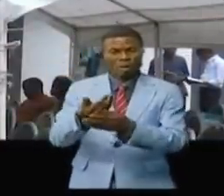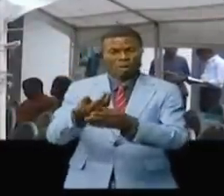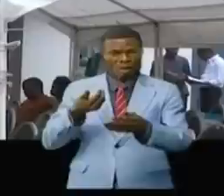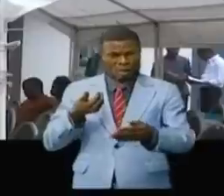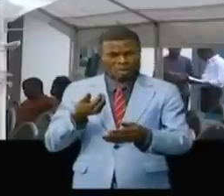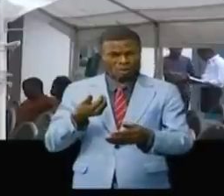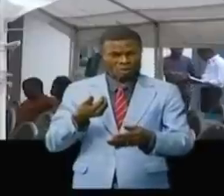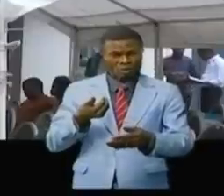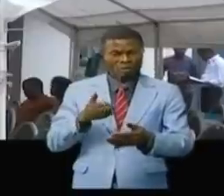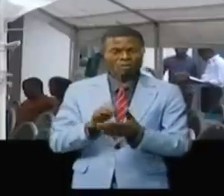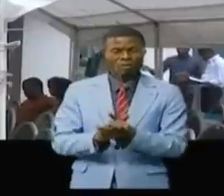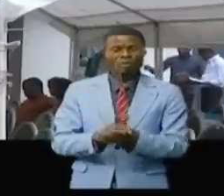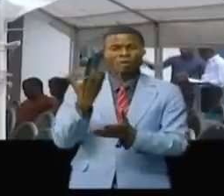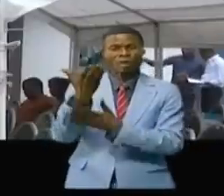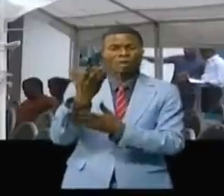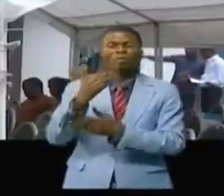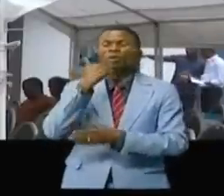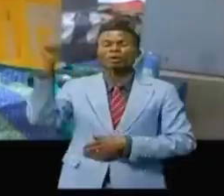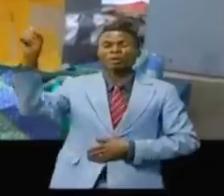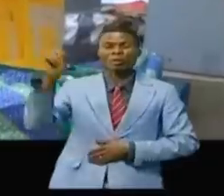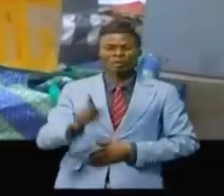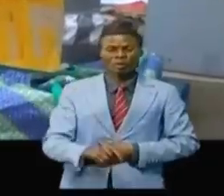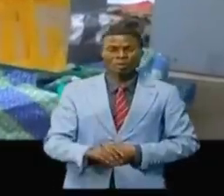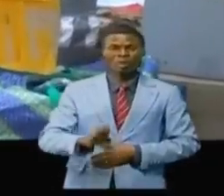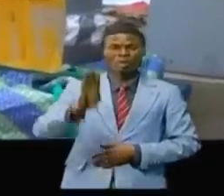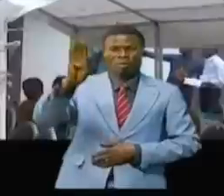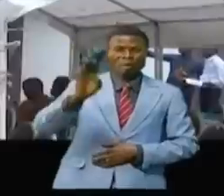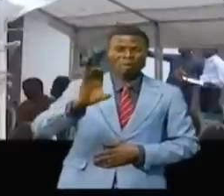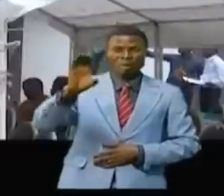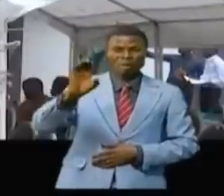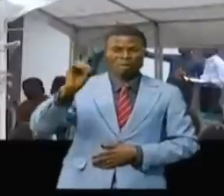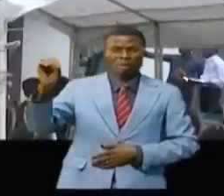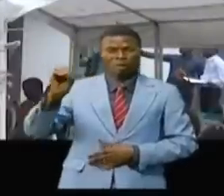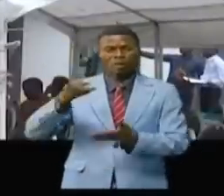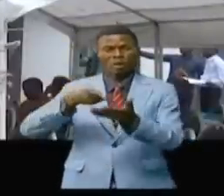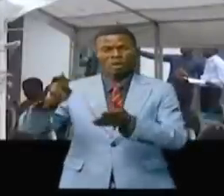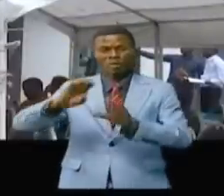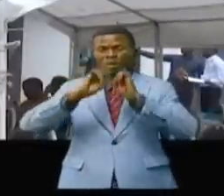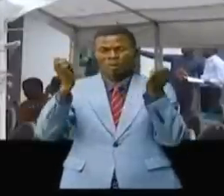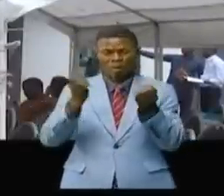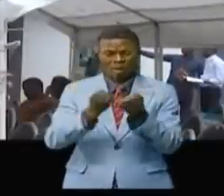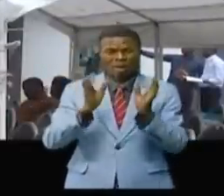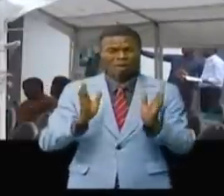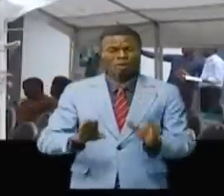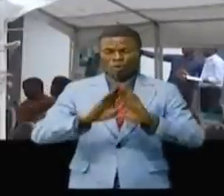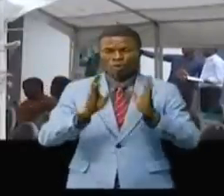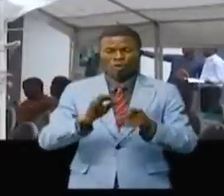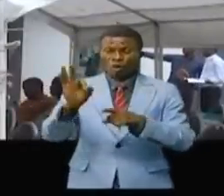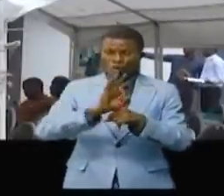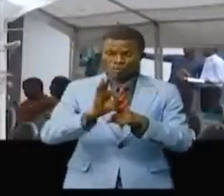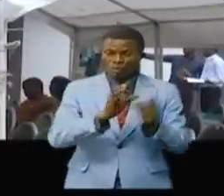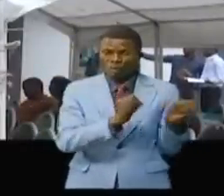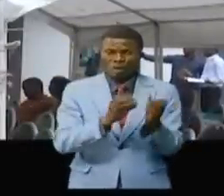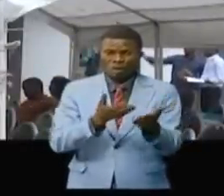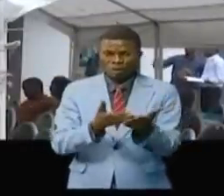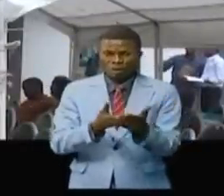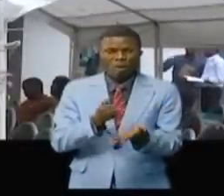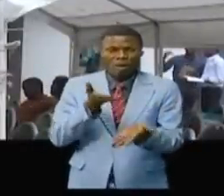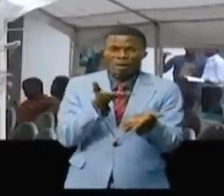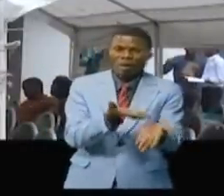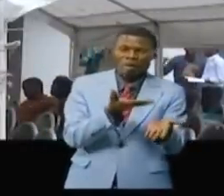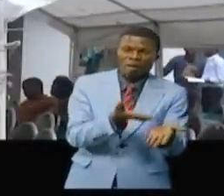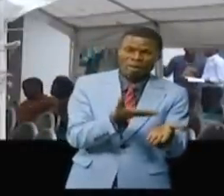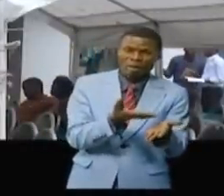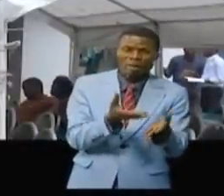les avis d'appel d'offres, BCECO a appelé tous les entrepreneurs à une formation. Il y a eu un atelier qui était formé pour faciliter